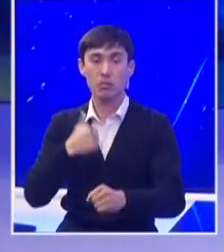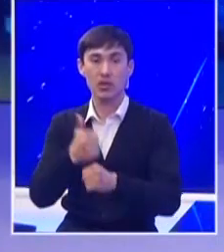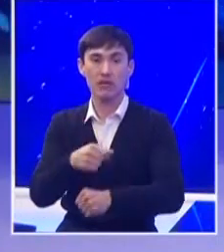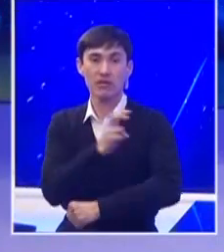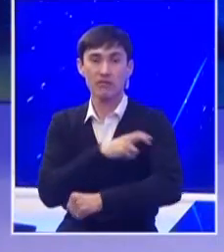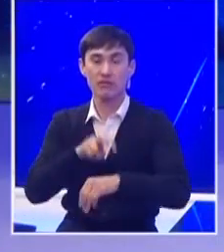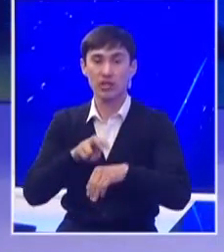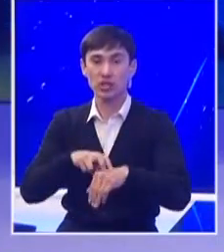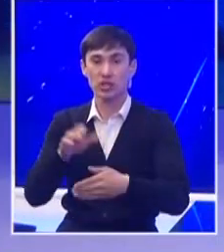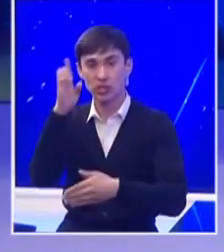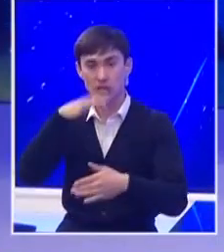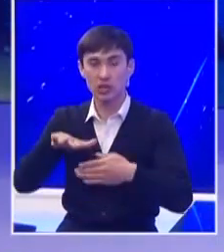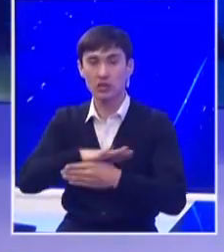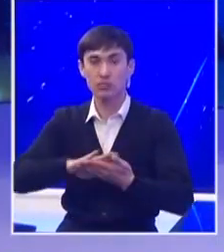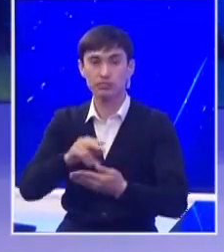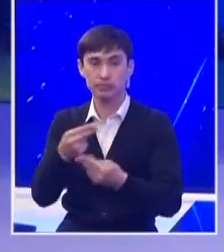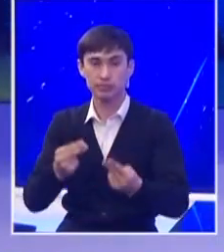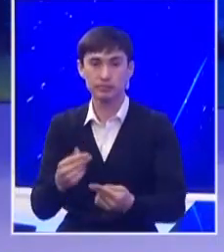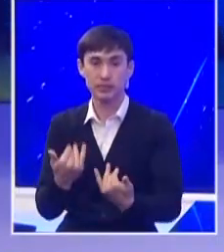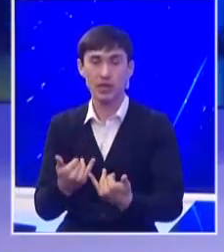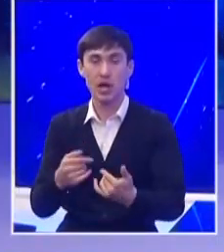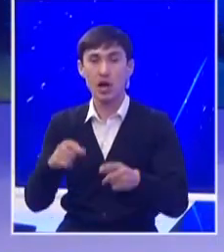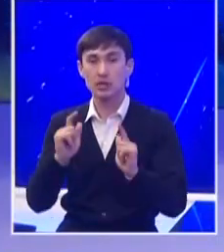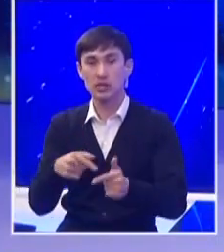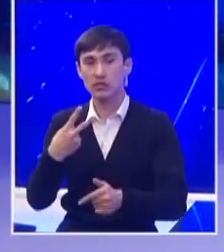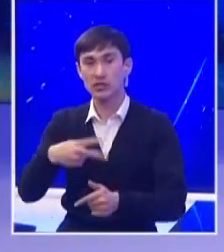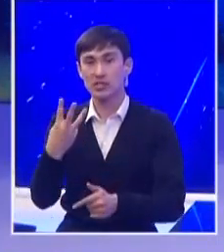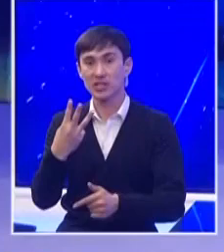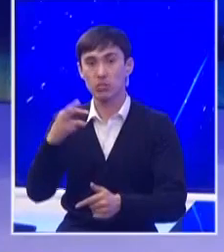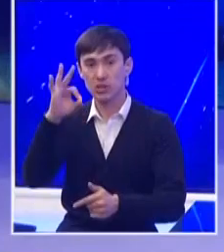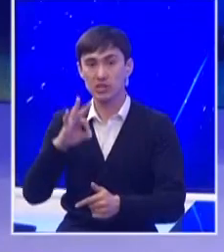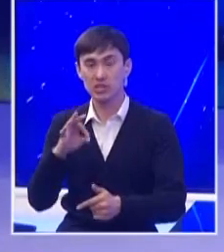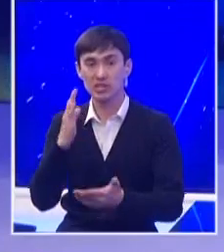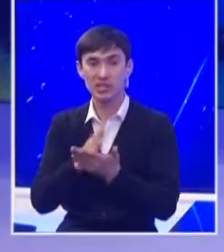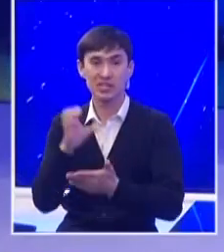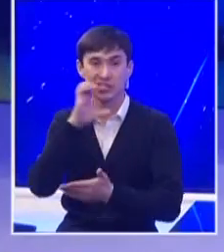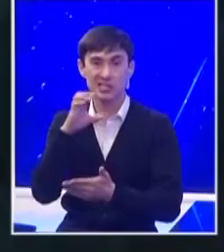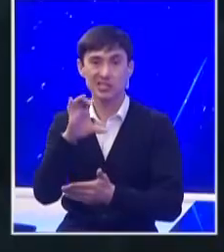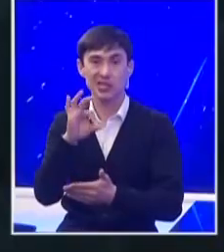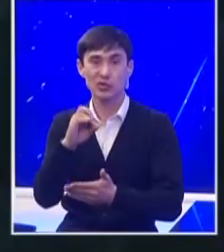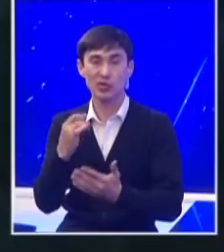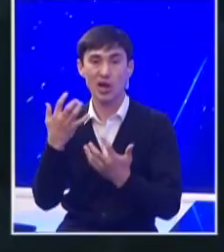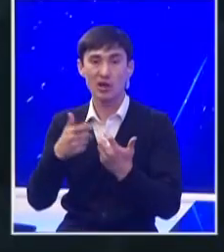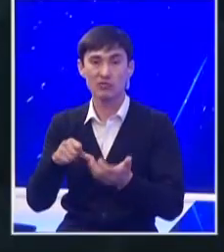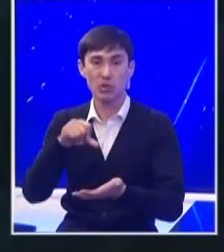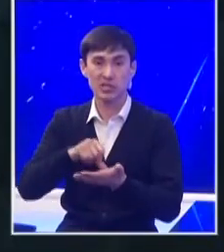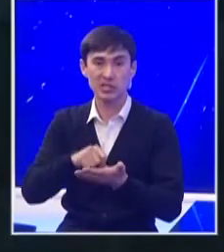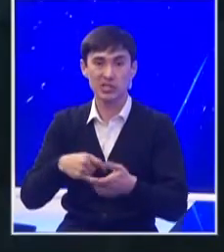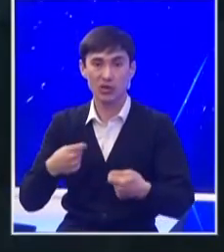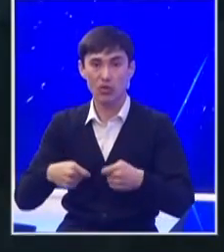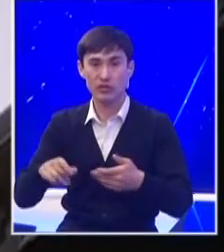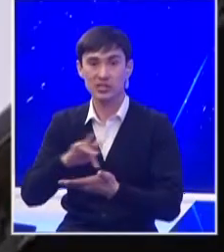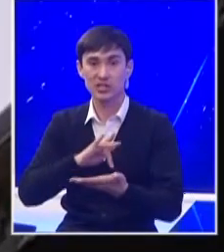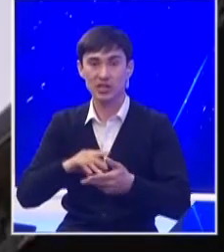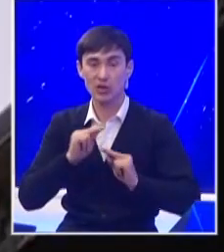Согласно статистике, около 23% жителей Казахстана имеют синий статус, а значит, количество посетителей торговых центров за время